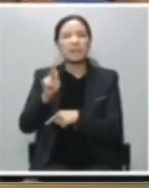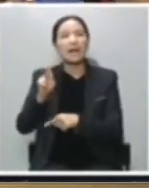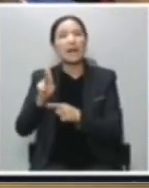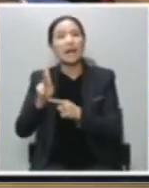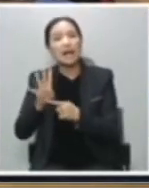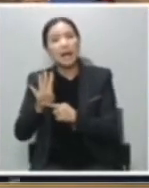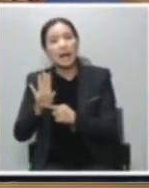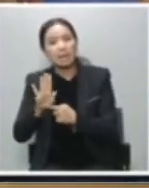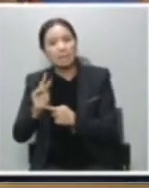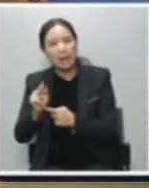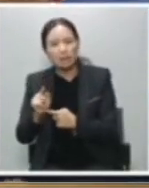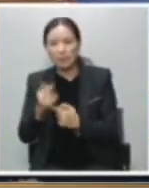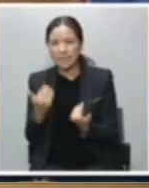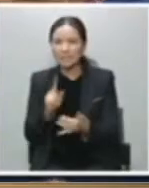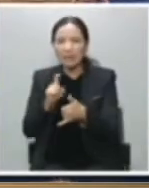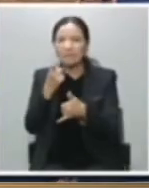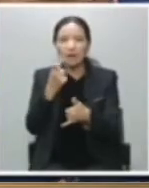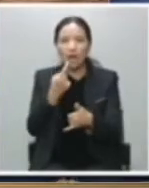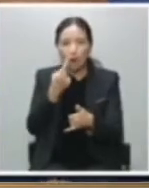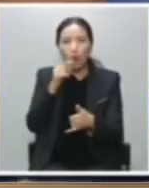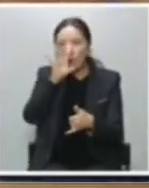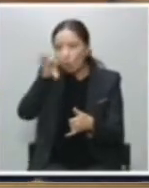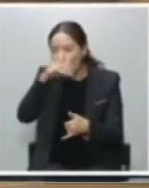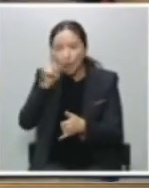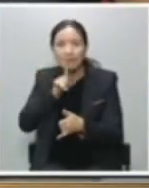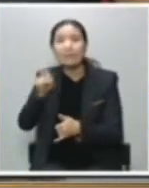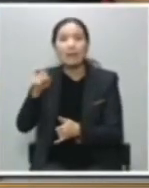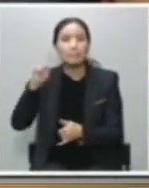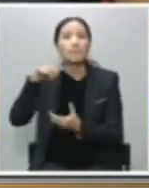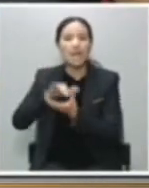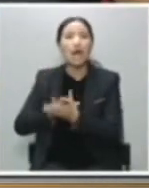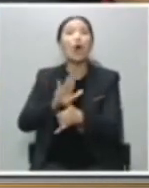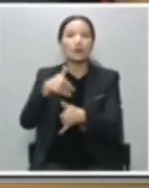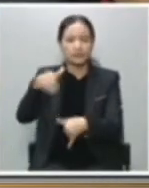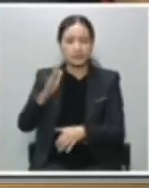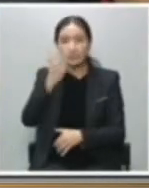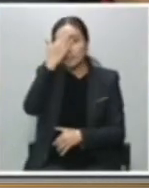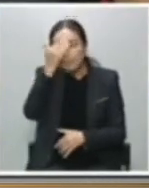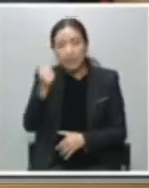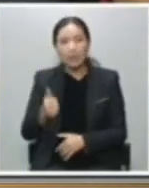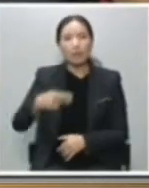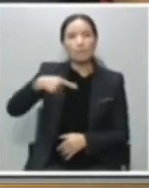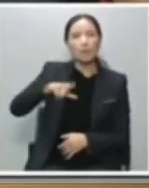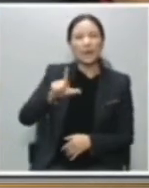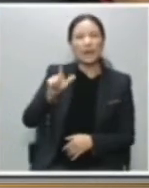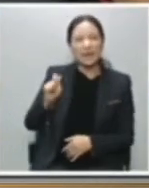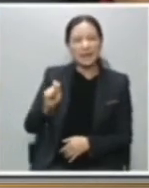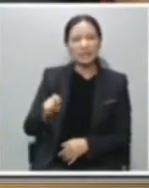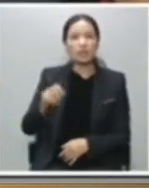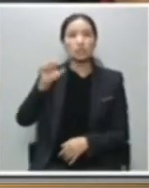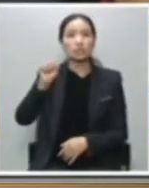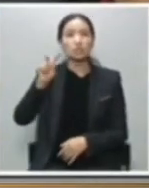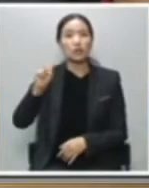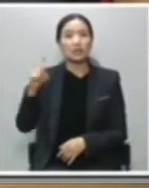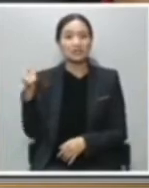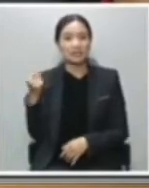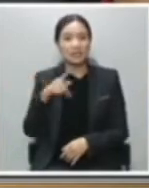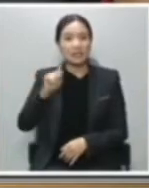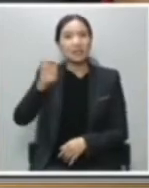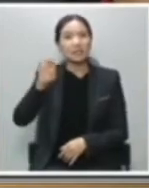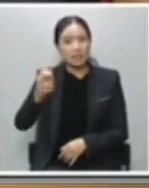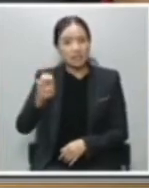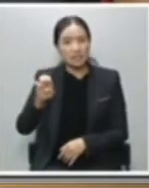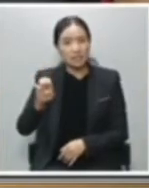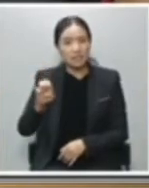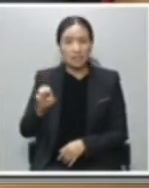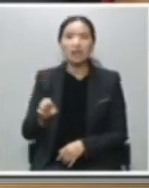ได้ก็ไปหลอกถามเมียท่านนะครับว่าทำไมพลเอกสนธิปฏิวัติบางทีท่านอาจจะเผลอเลยบอกภรรยาท่านก็